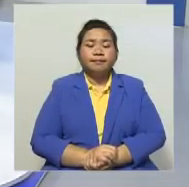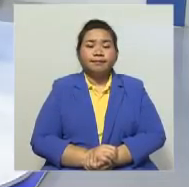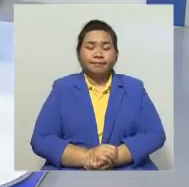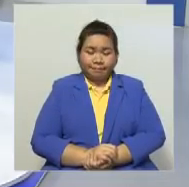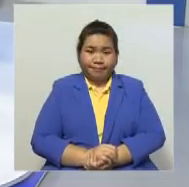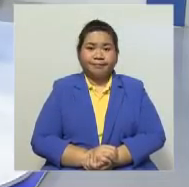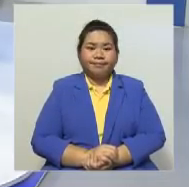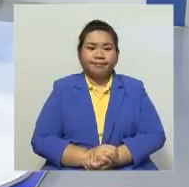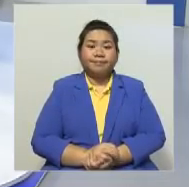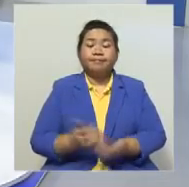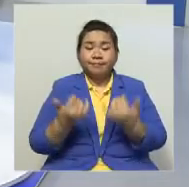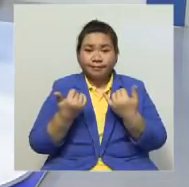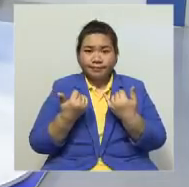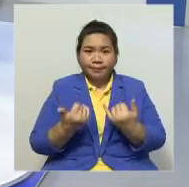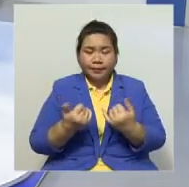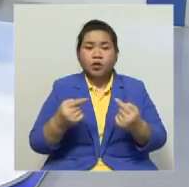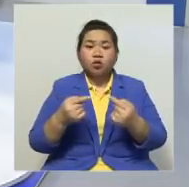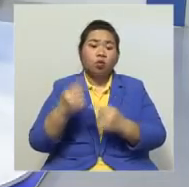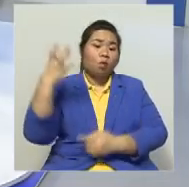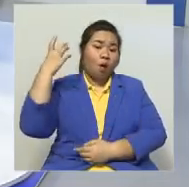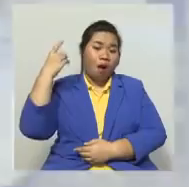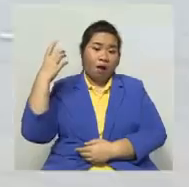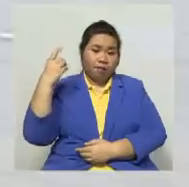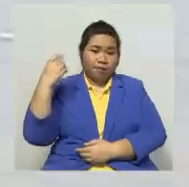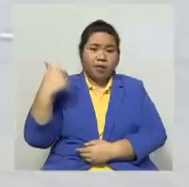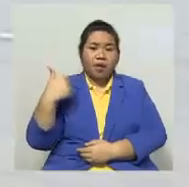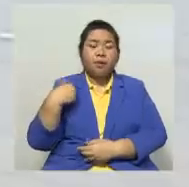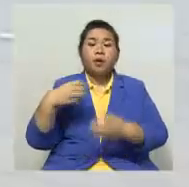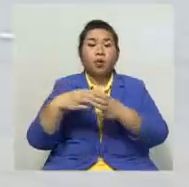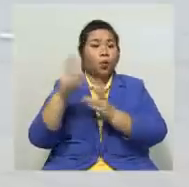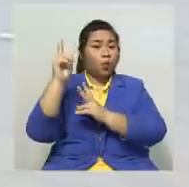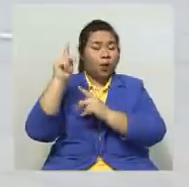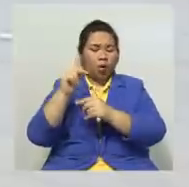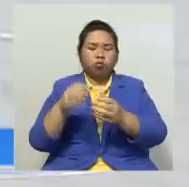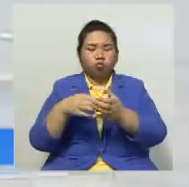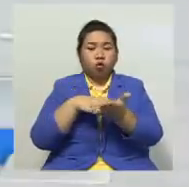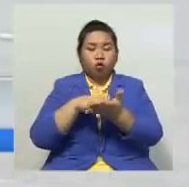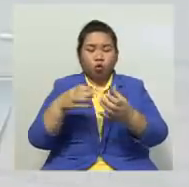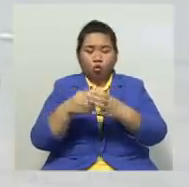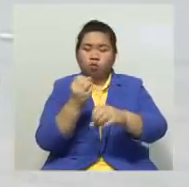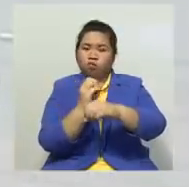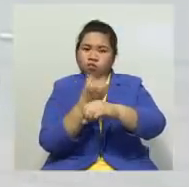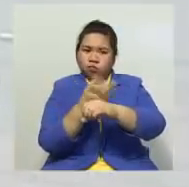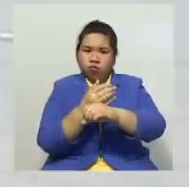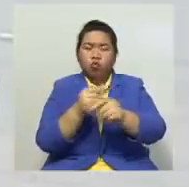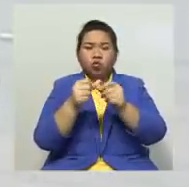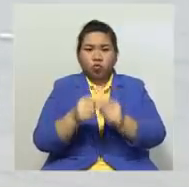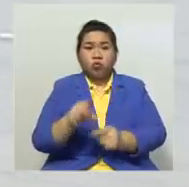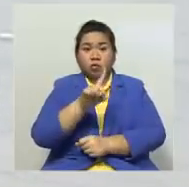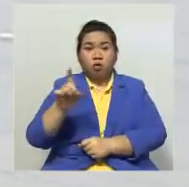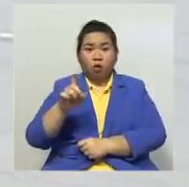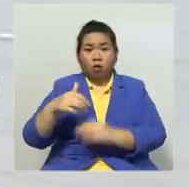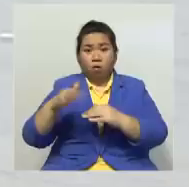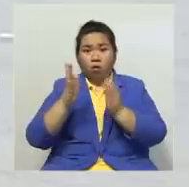ค่ะคุณกรองแก้วคุณปวีณาครับบรรยากาศเมื่อวานนี้นะคะหลังจากมีทีมกู้ภัยนะคะกว่าร้อยชีวิตที่มารอที่ด่านศุลก